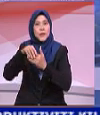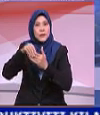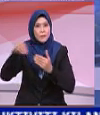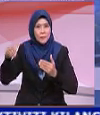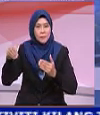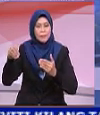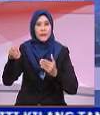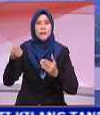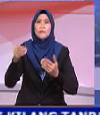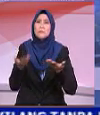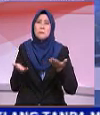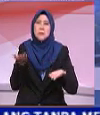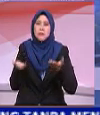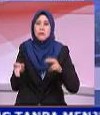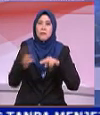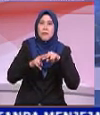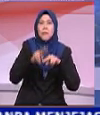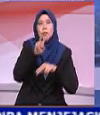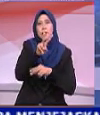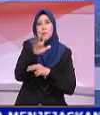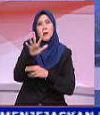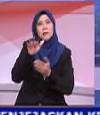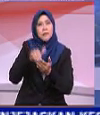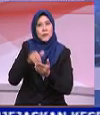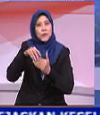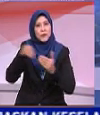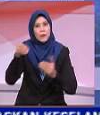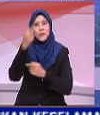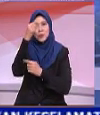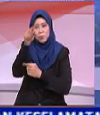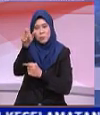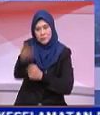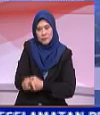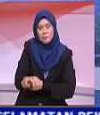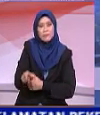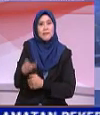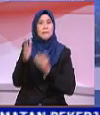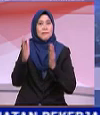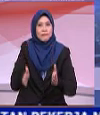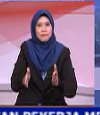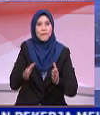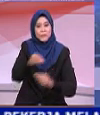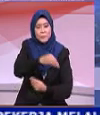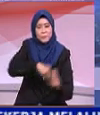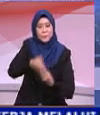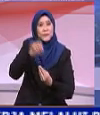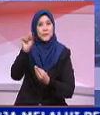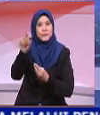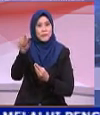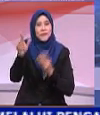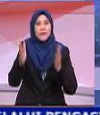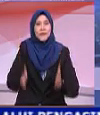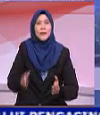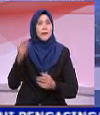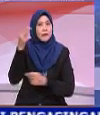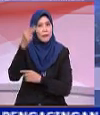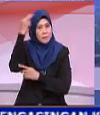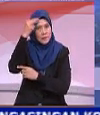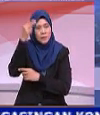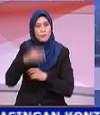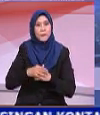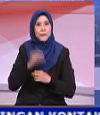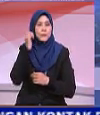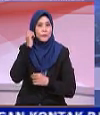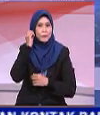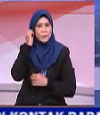RM22,900 kepada sekurang-kurangnya RM25,000 bagi seorang jemaah haji. Bagaimanapun, kadar bayaran yang perlu